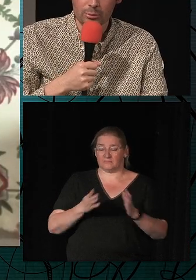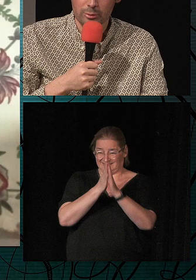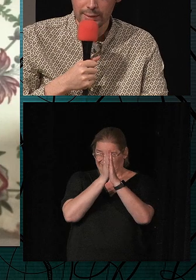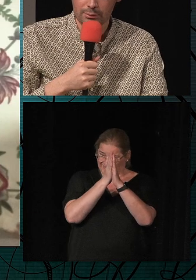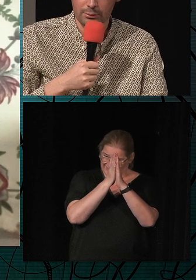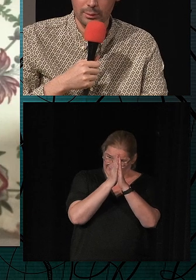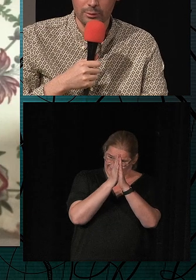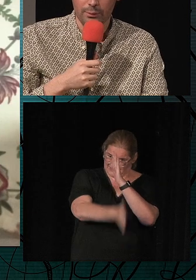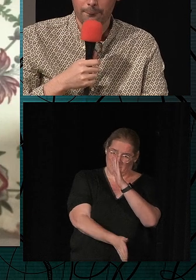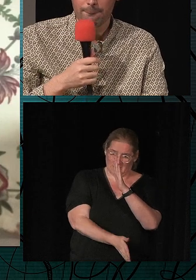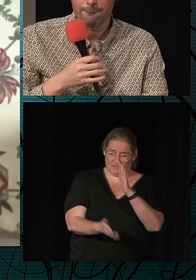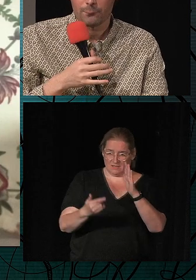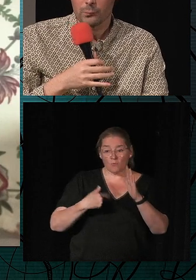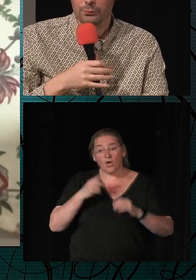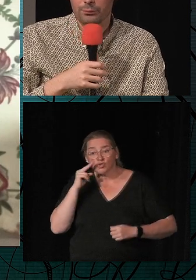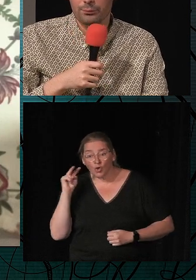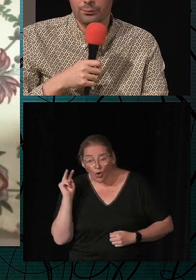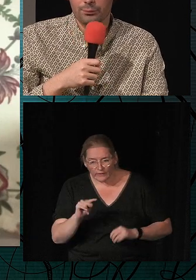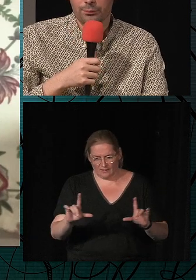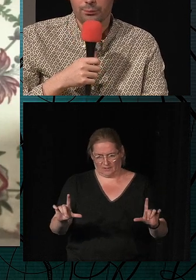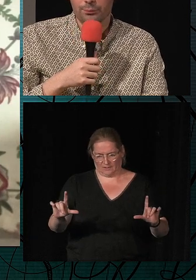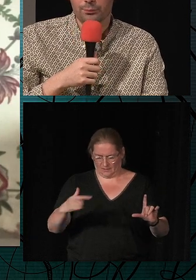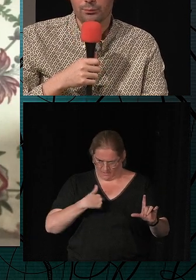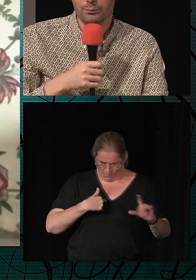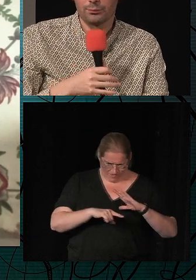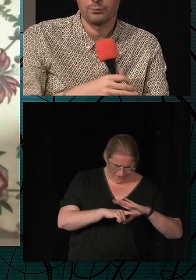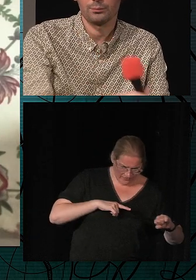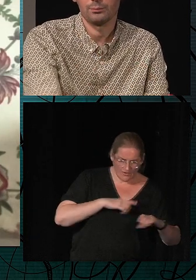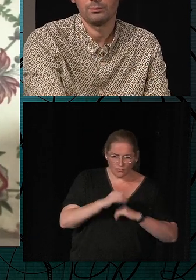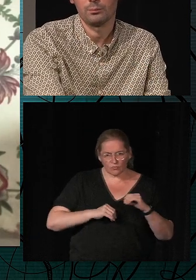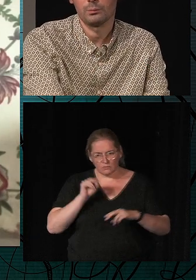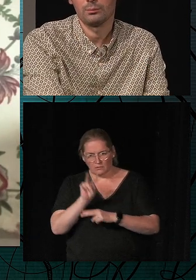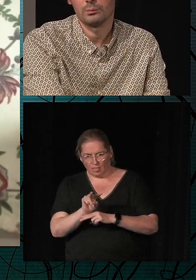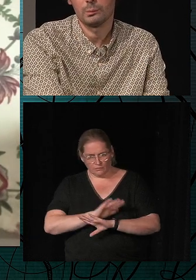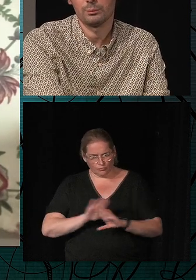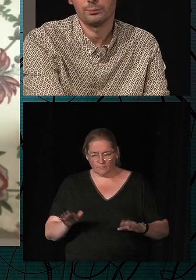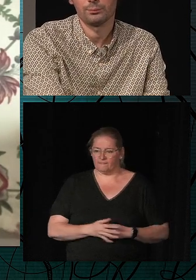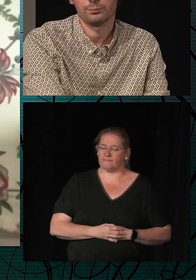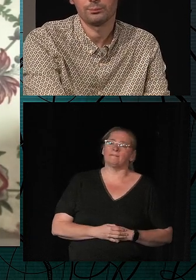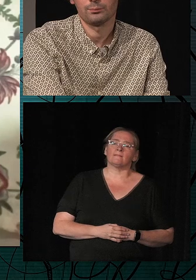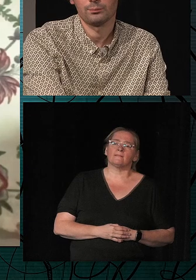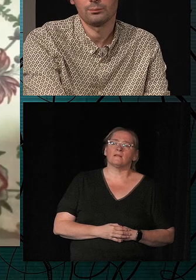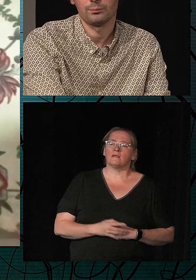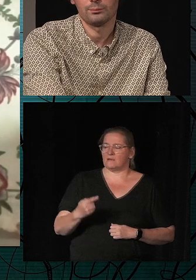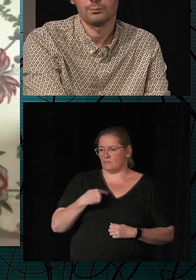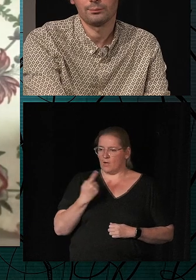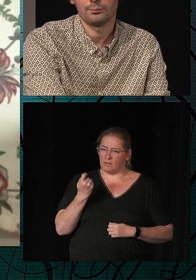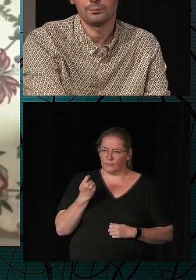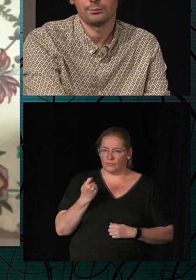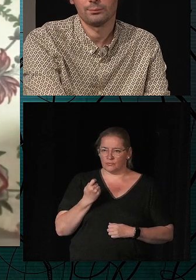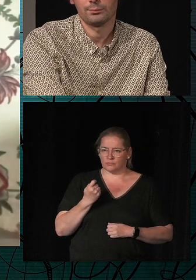d'actant ou de spectateur d'après toi alors moi je suis quand même un peu